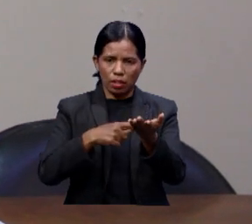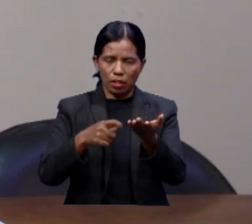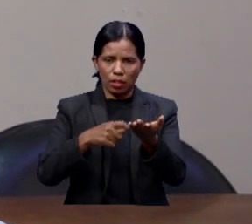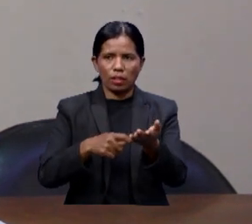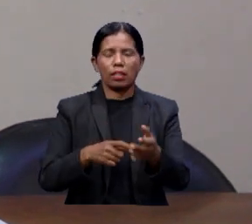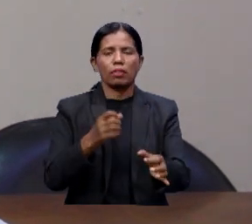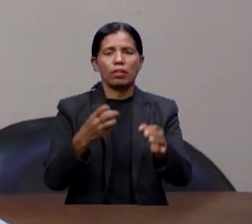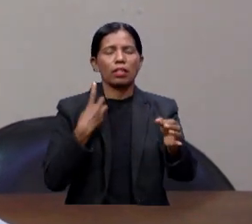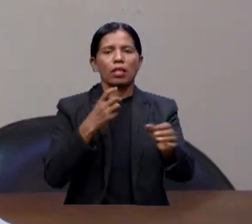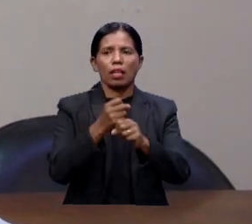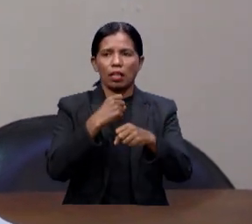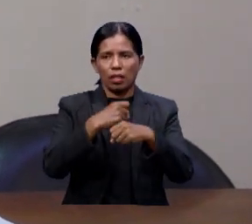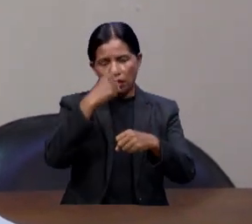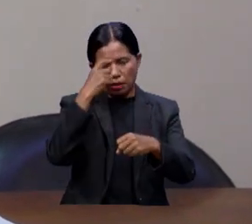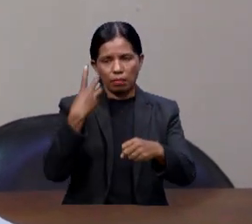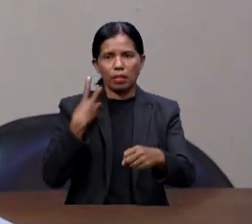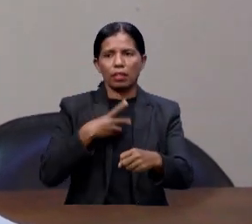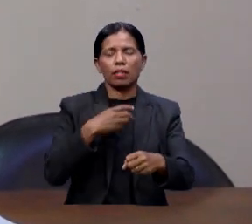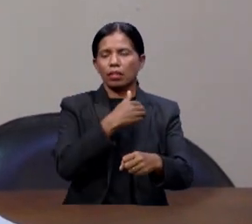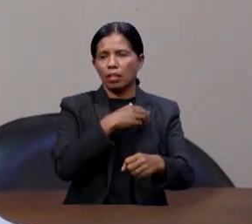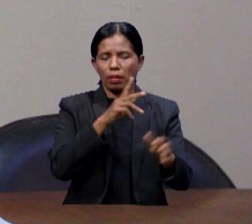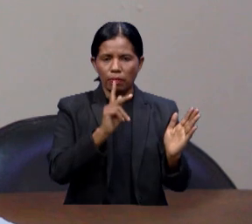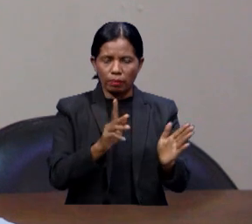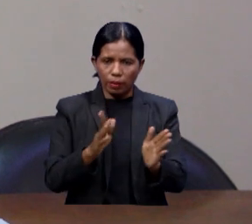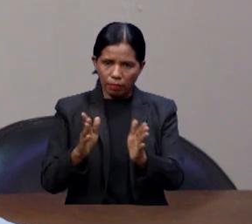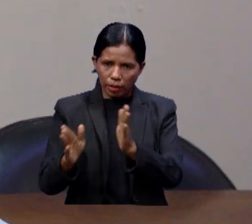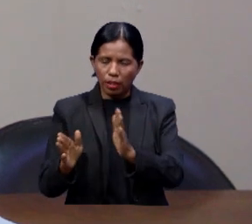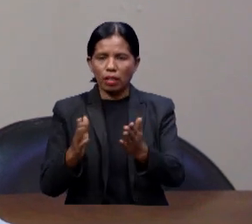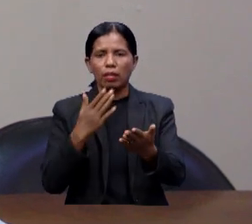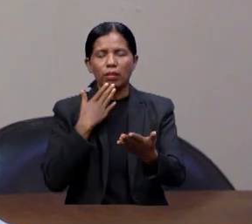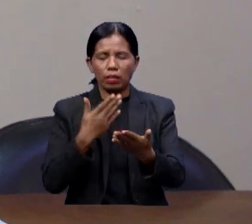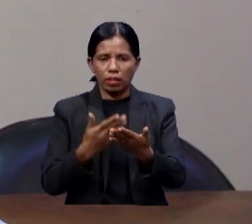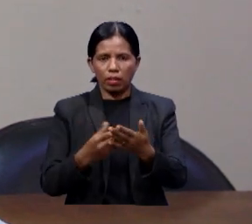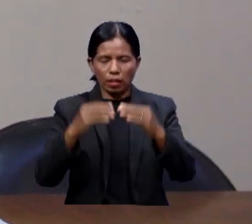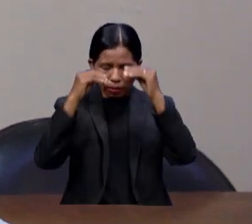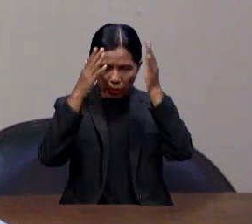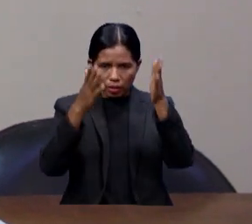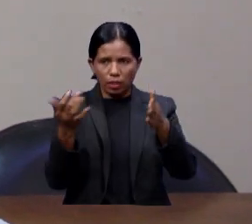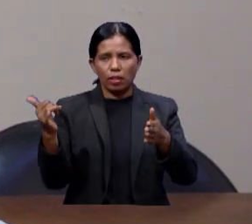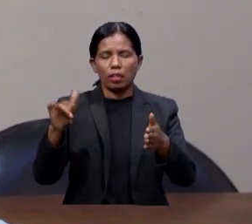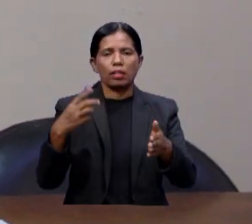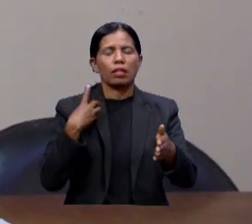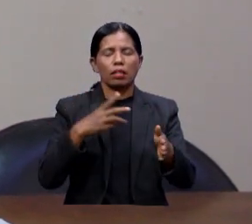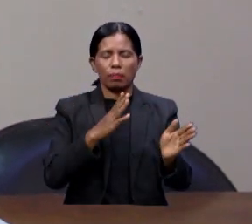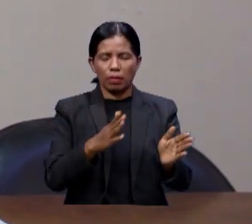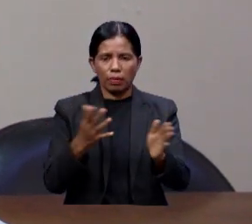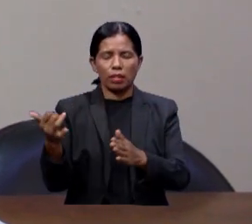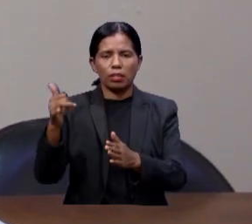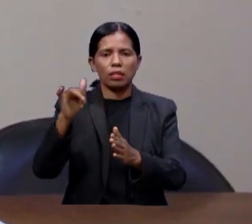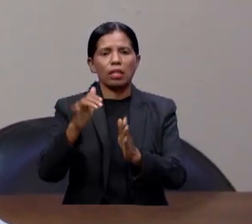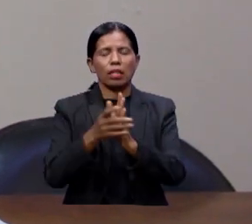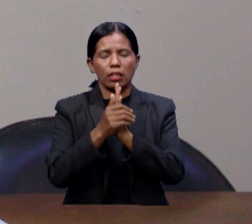Meski ita hal ona tambah ita sedang prepare di dia, mestri sira sedang kita prepare sirnya kualifikasi, depois ita sedang